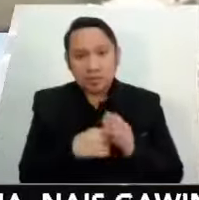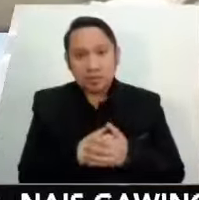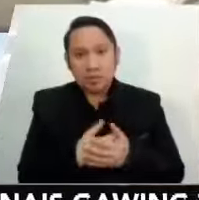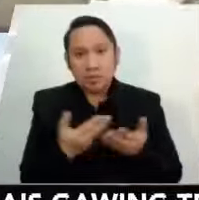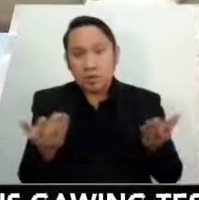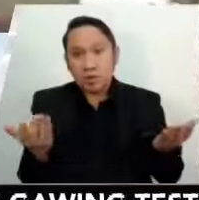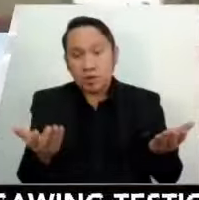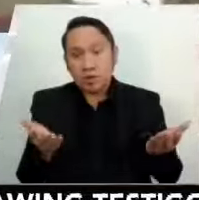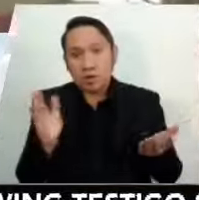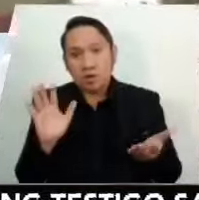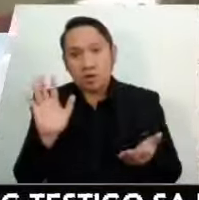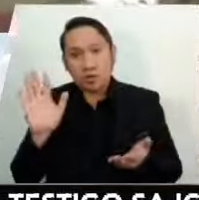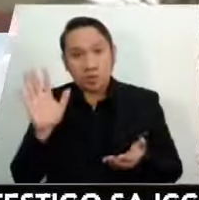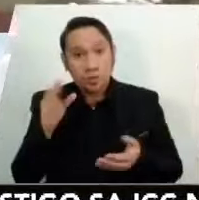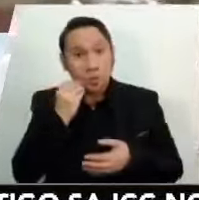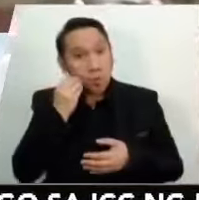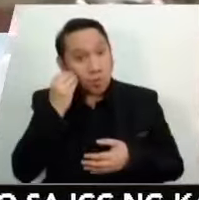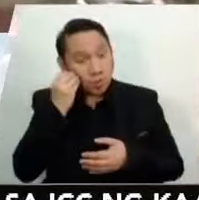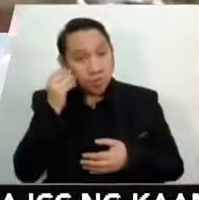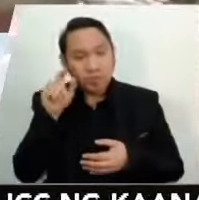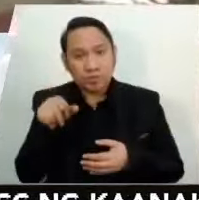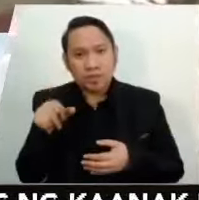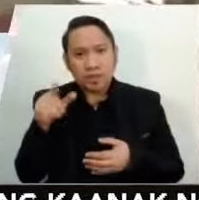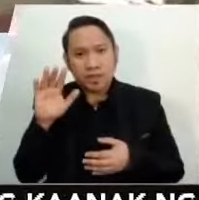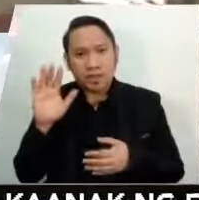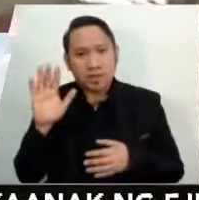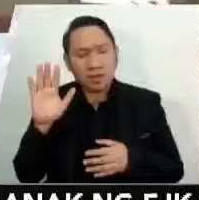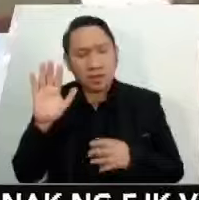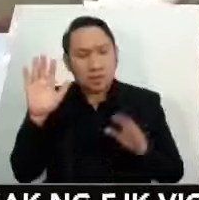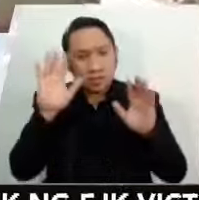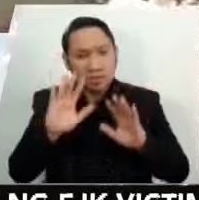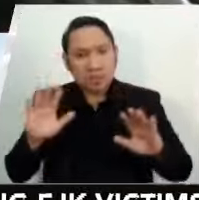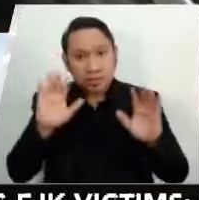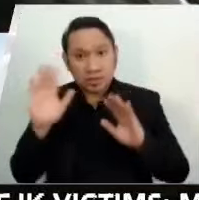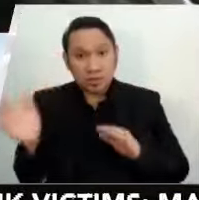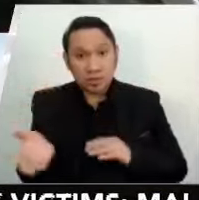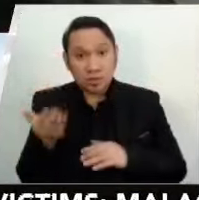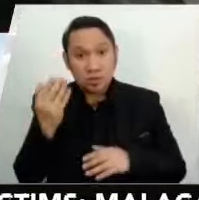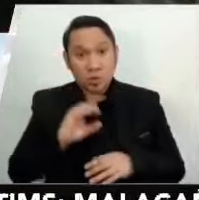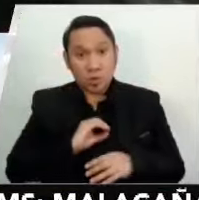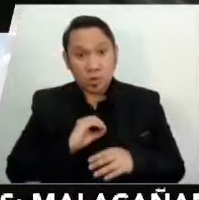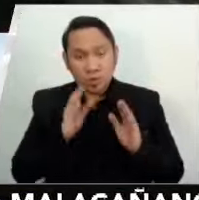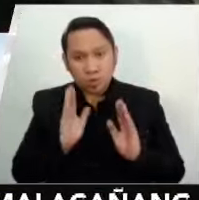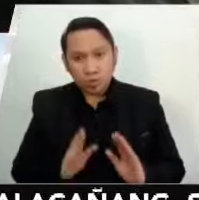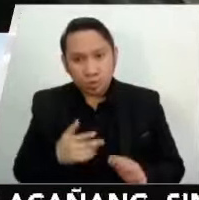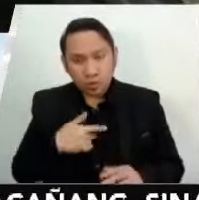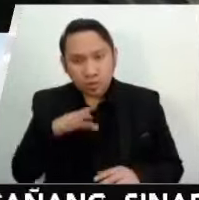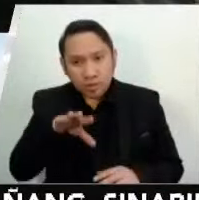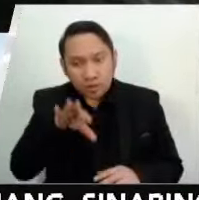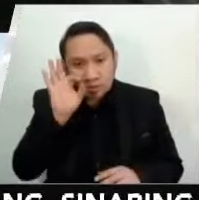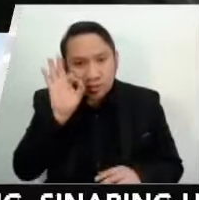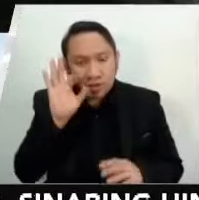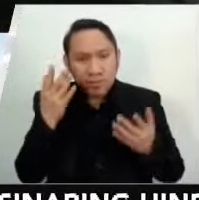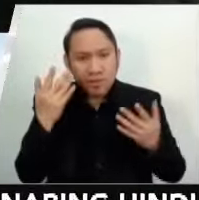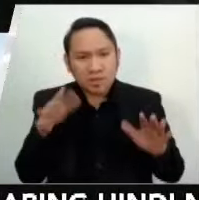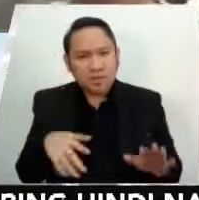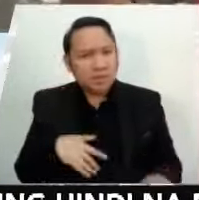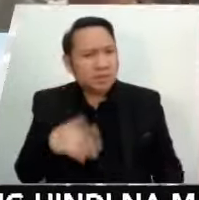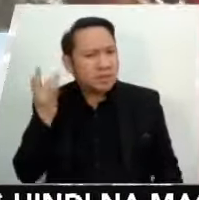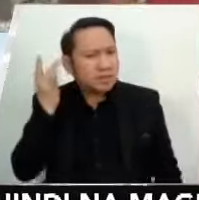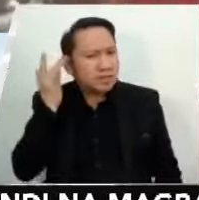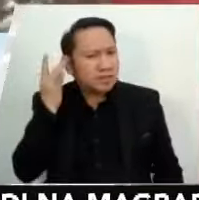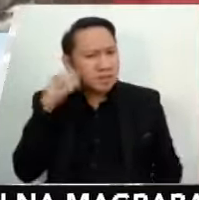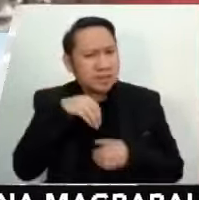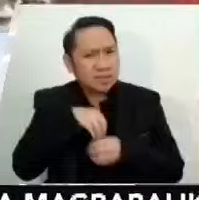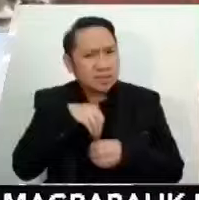kanilang bahay noong Linggo ng umaga. Ang may-ari daw ng sasakyan ang nakakita sa kanila matapos makarinig ng ingay mula sa